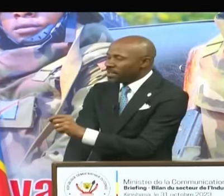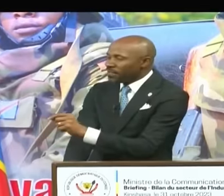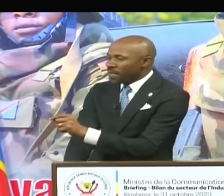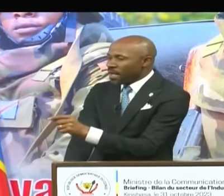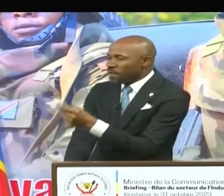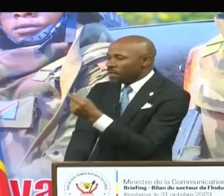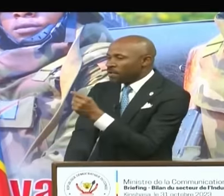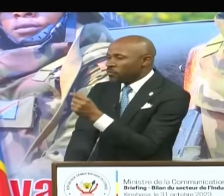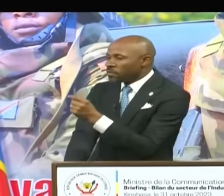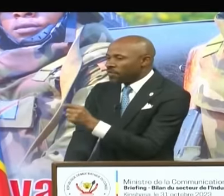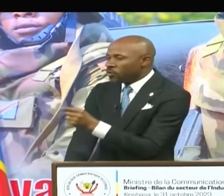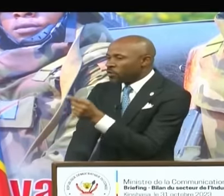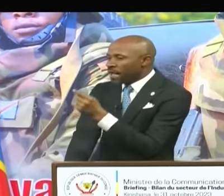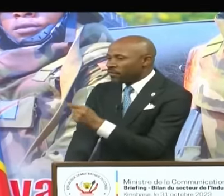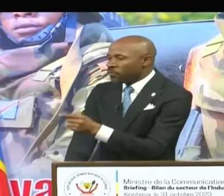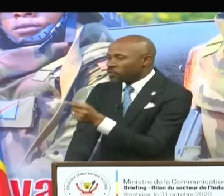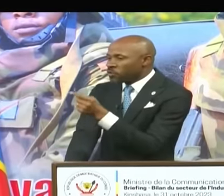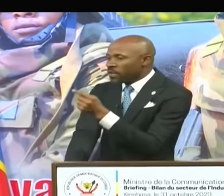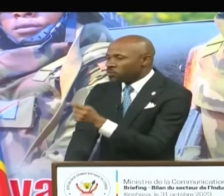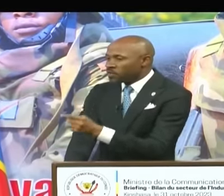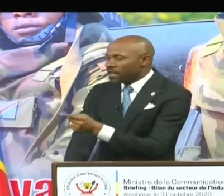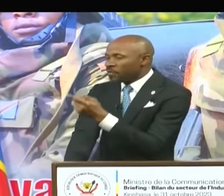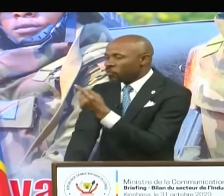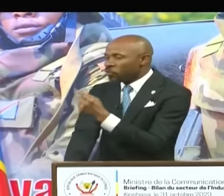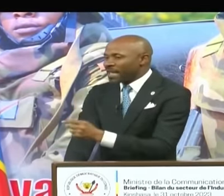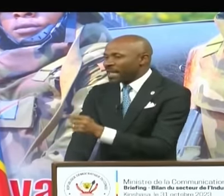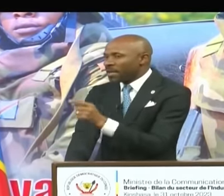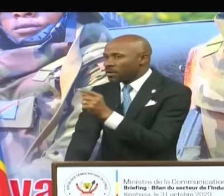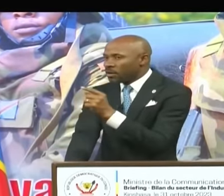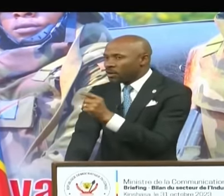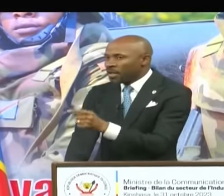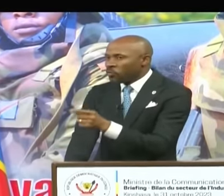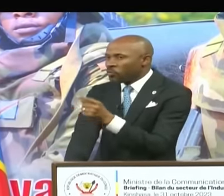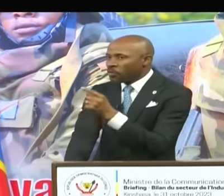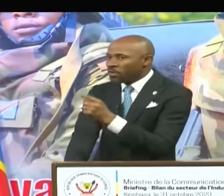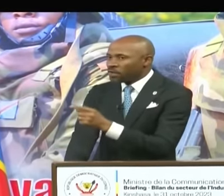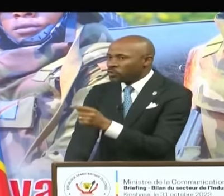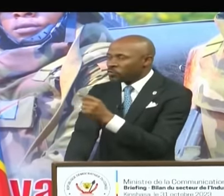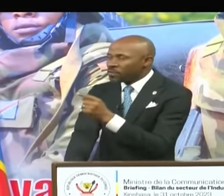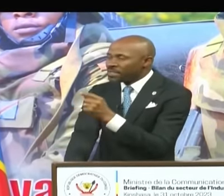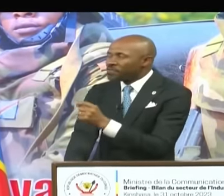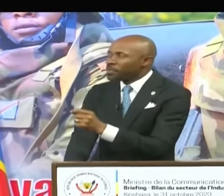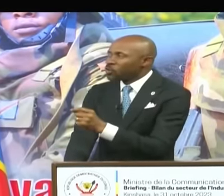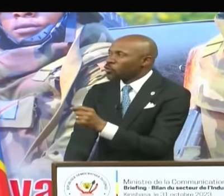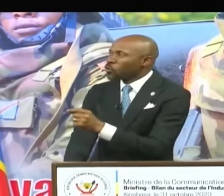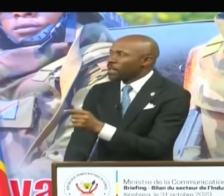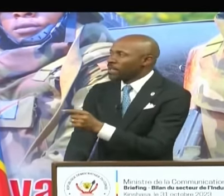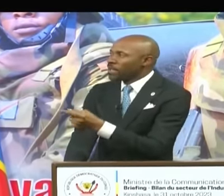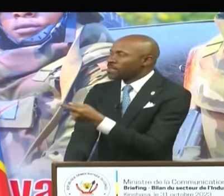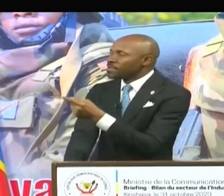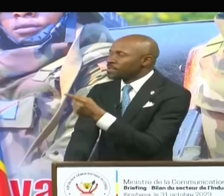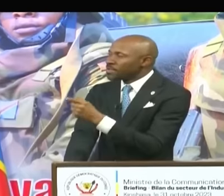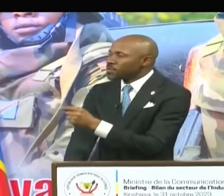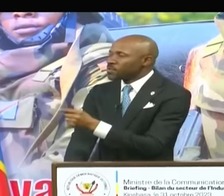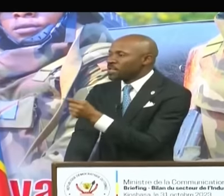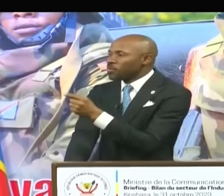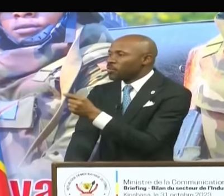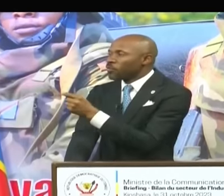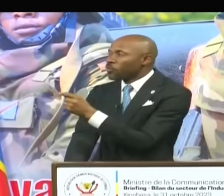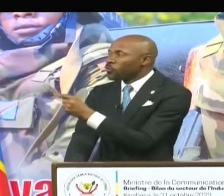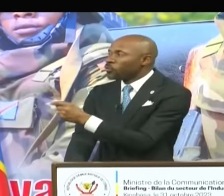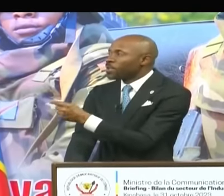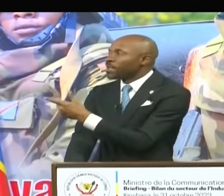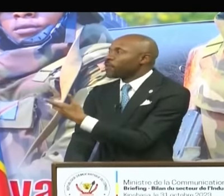parlez d'EVA, vous savez que la révolution industrielle pour laquelle Léopold a tué plus de 10 millions de Congolais, c'était essentiellement